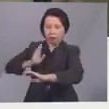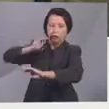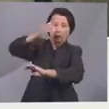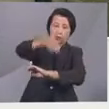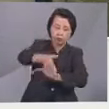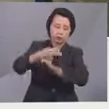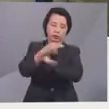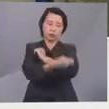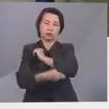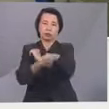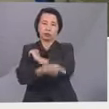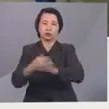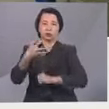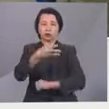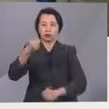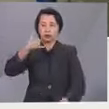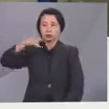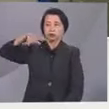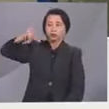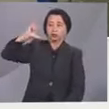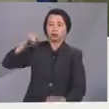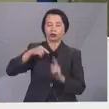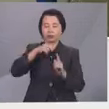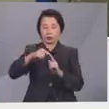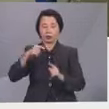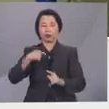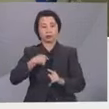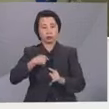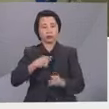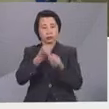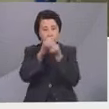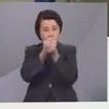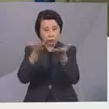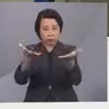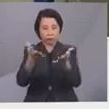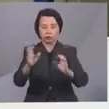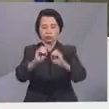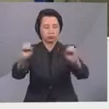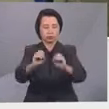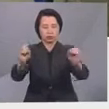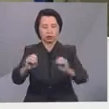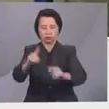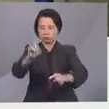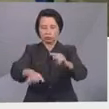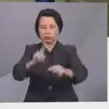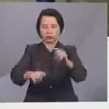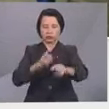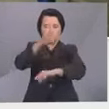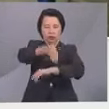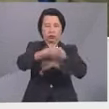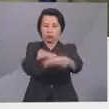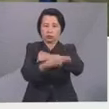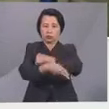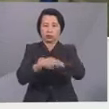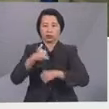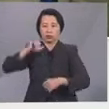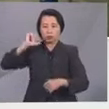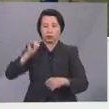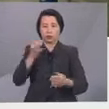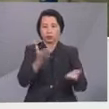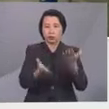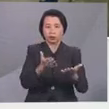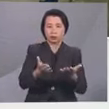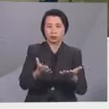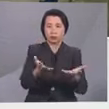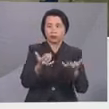negeri, dan semalam mungkin apabila saya umumkan tiada lagi kebenaran rentas negeri, mungkin ramai